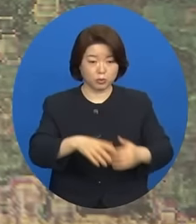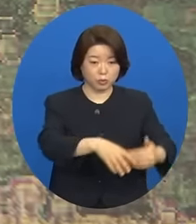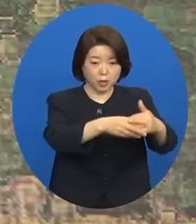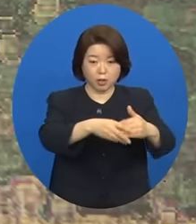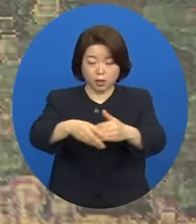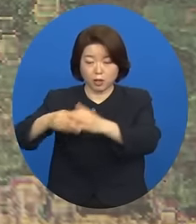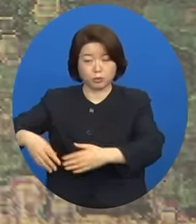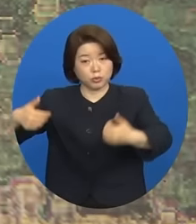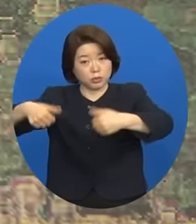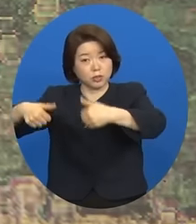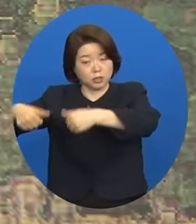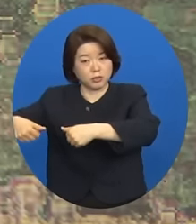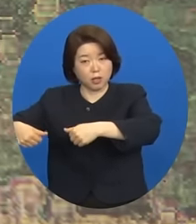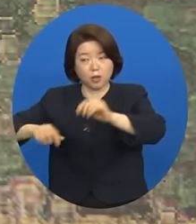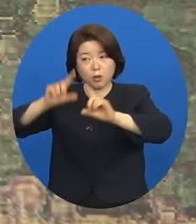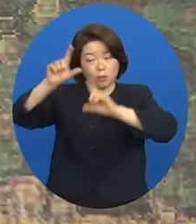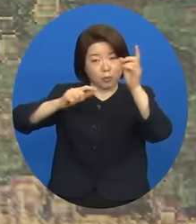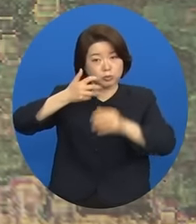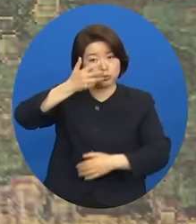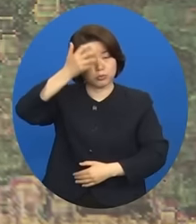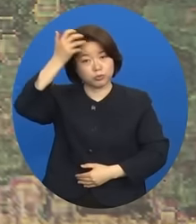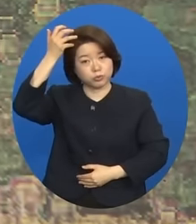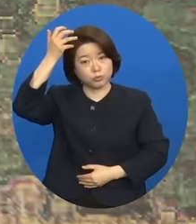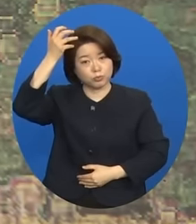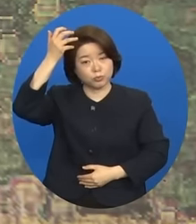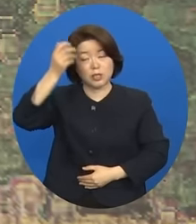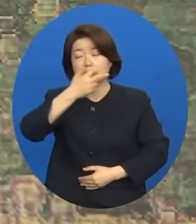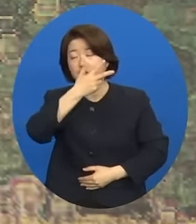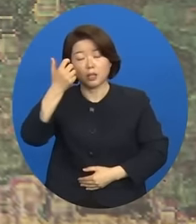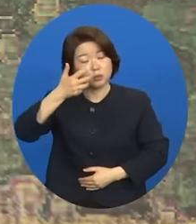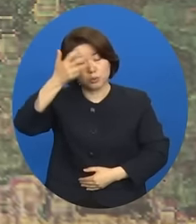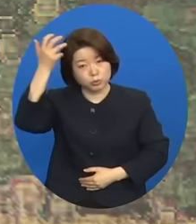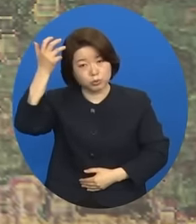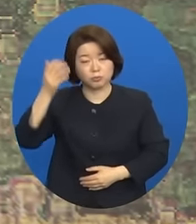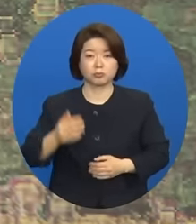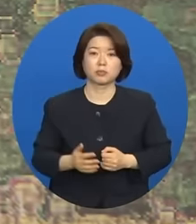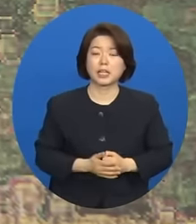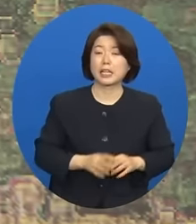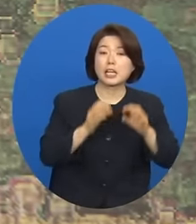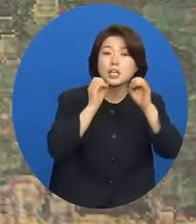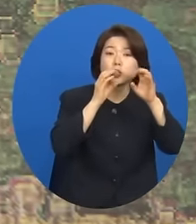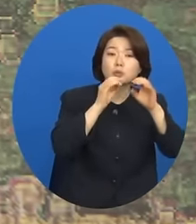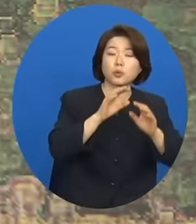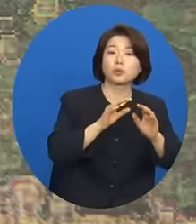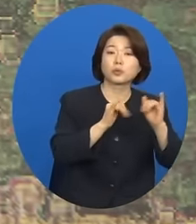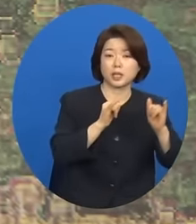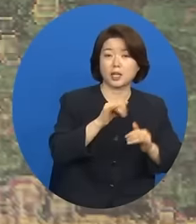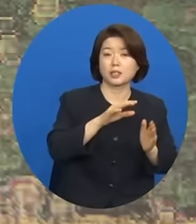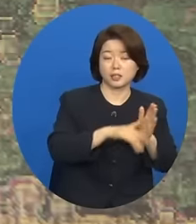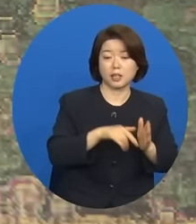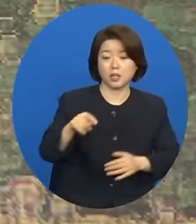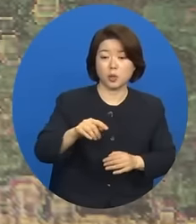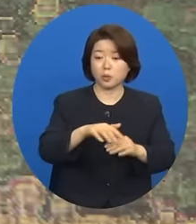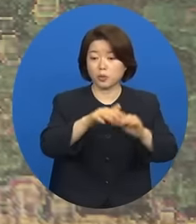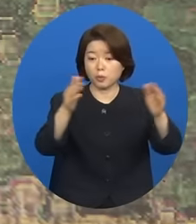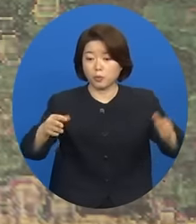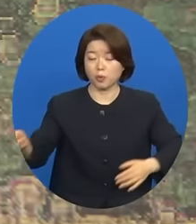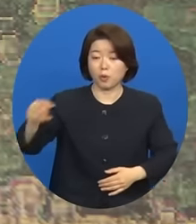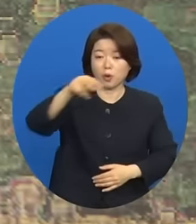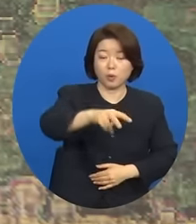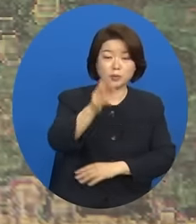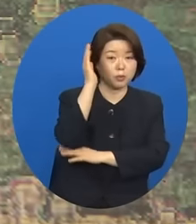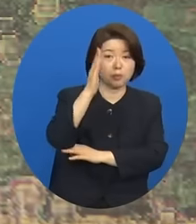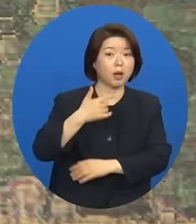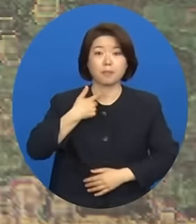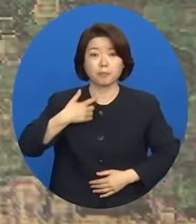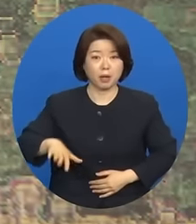꿈을 꾼 거예요. 근데 저는 전도사 시절 때 여기서 설교해 본 적이 없습니다. 이 강단에서 설교해 본 적이 없어요. 그러니까 저의